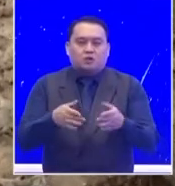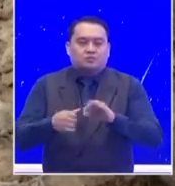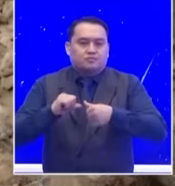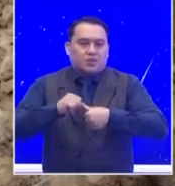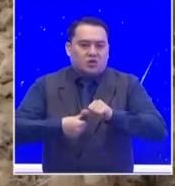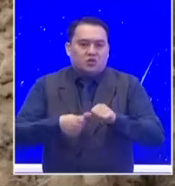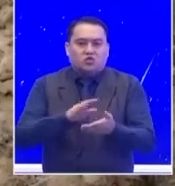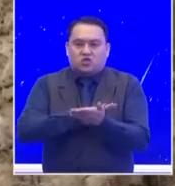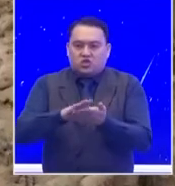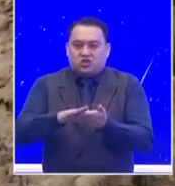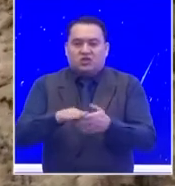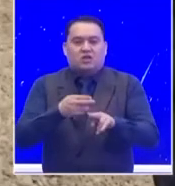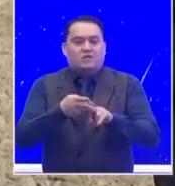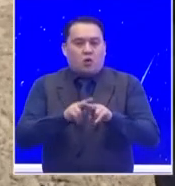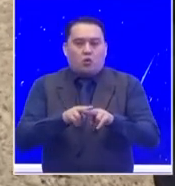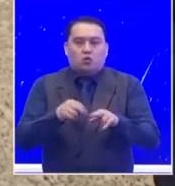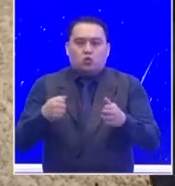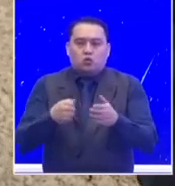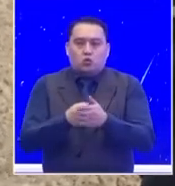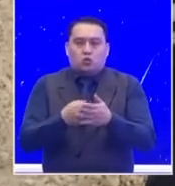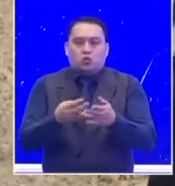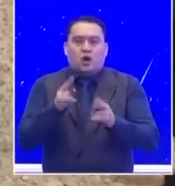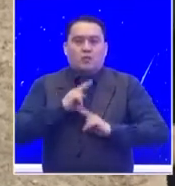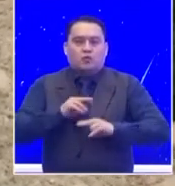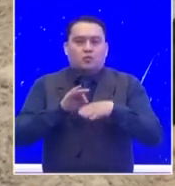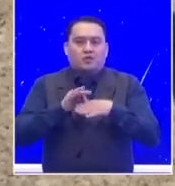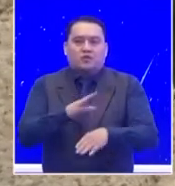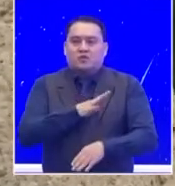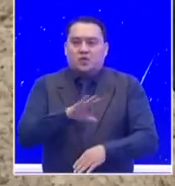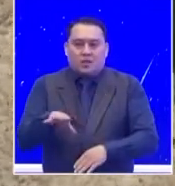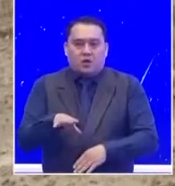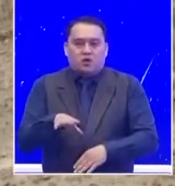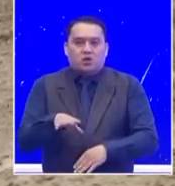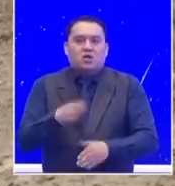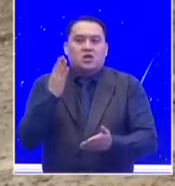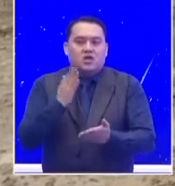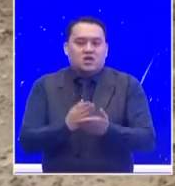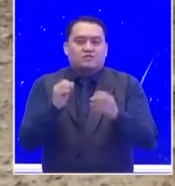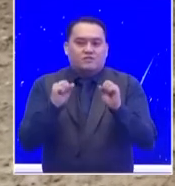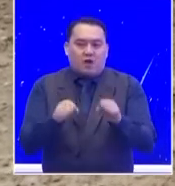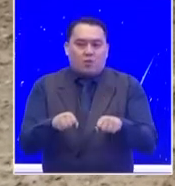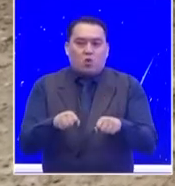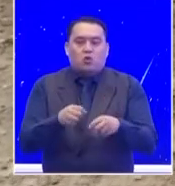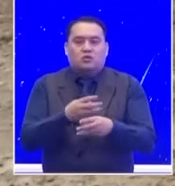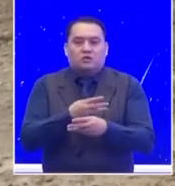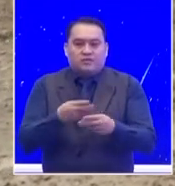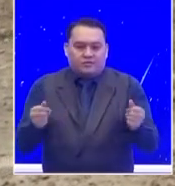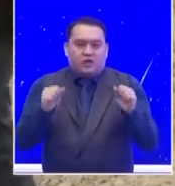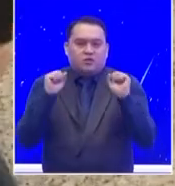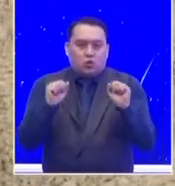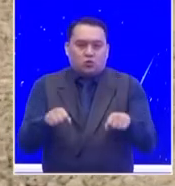постоянно чистить и выравнивать. Однако должным образом работа не ведется. Более того, есть вероятность смыва автодороги талыми